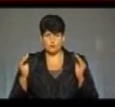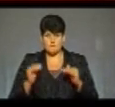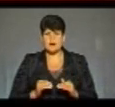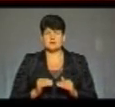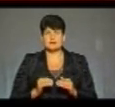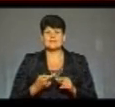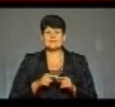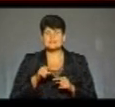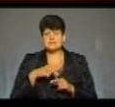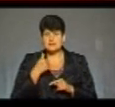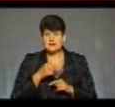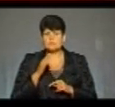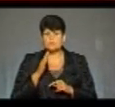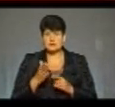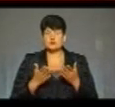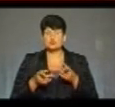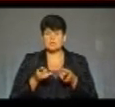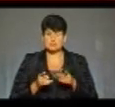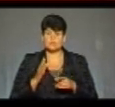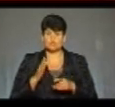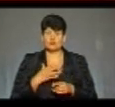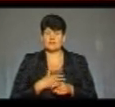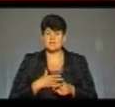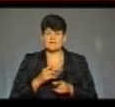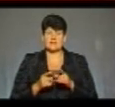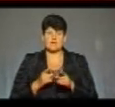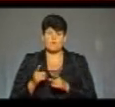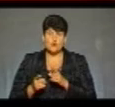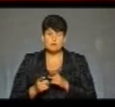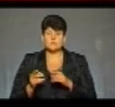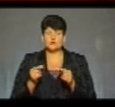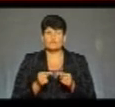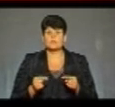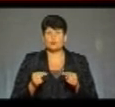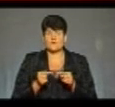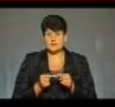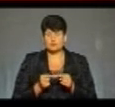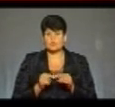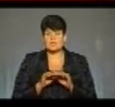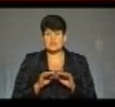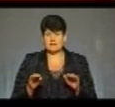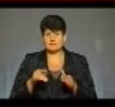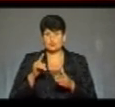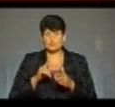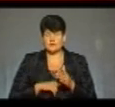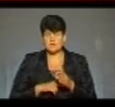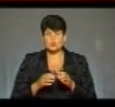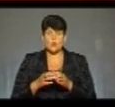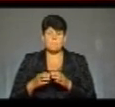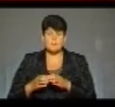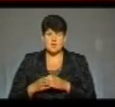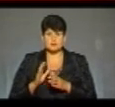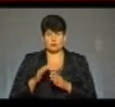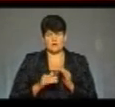оцей рік буде, якщо дійсно будуть важливі реформи, то відповідно рівень довіри і до партії, і до парламенту